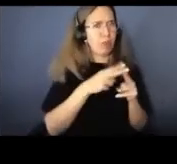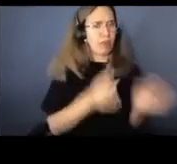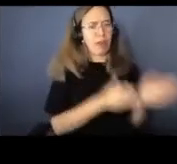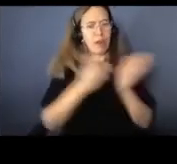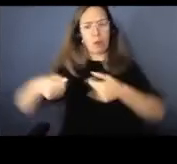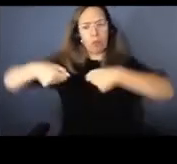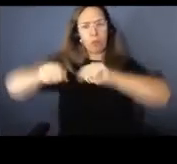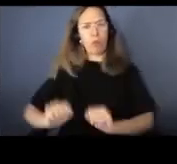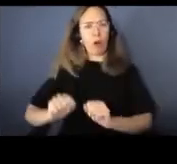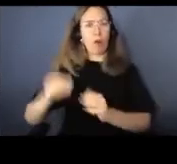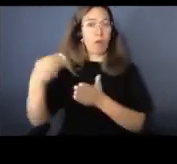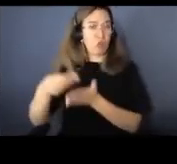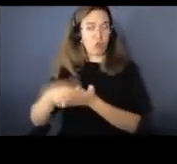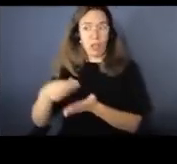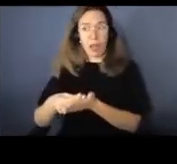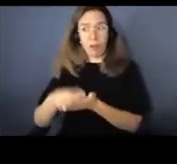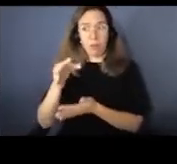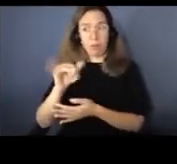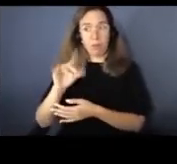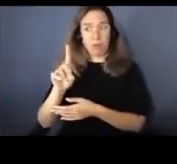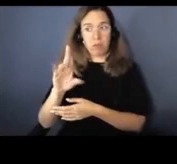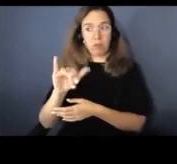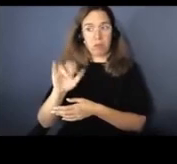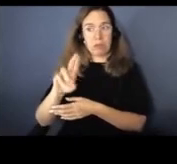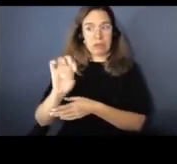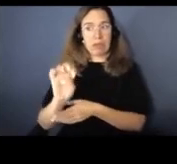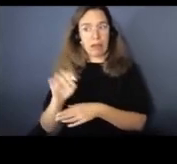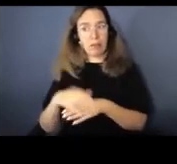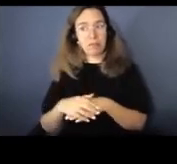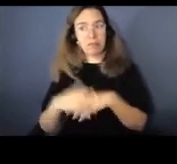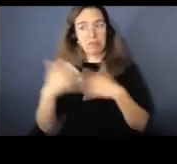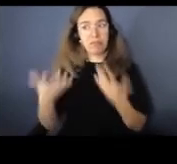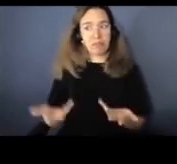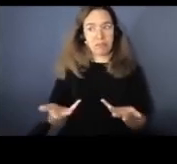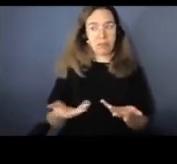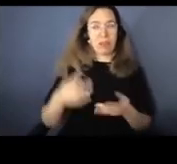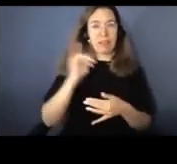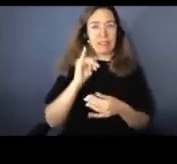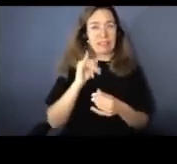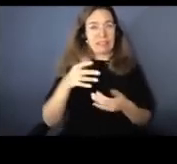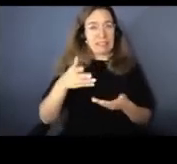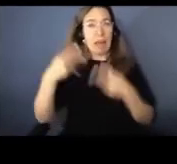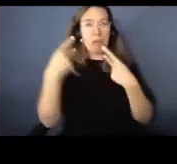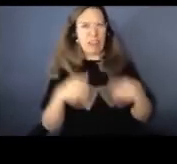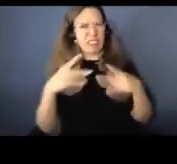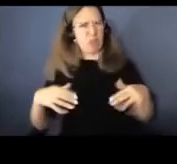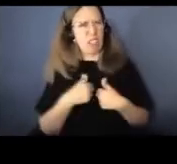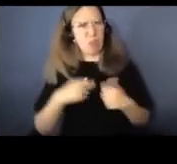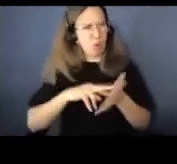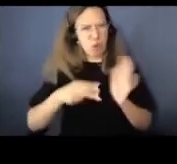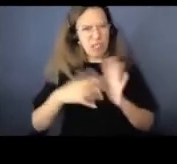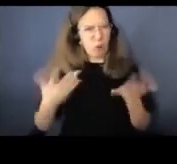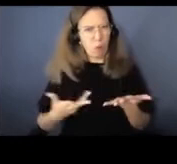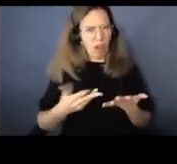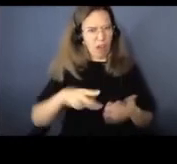pouvoirs fiduciaires. Donc, quand on dit que le droit des biens s'applique aux animaux, il n'est pas clair si on veut parler du régime de la